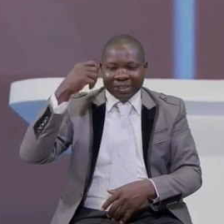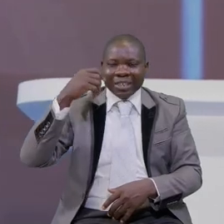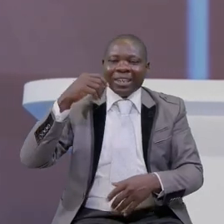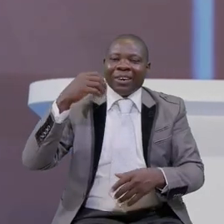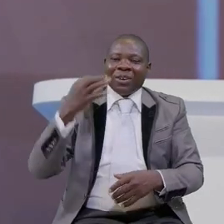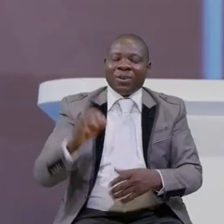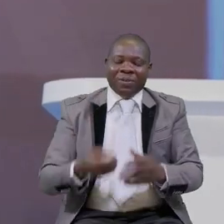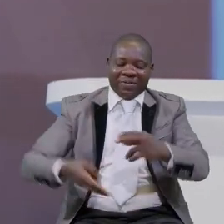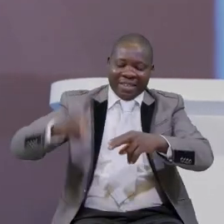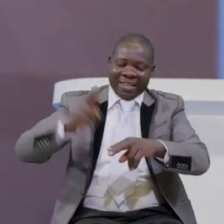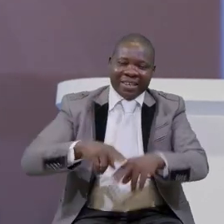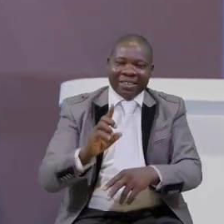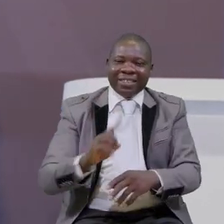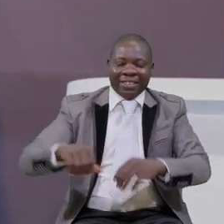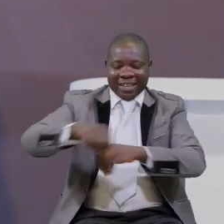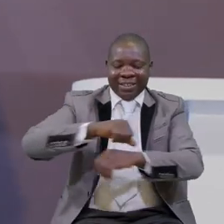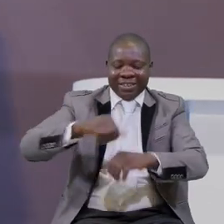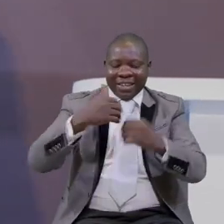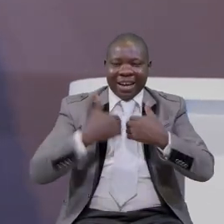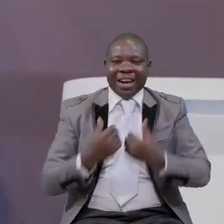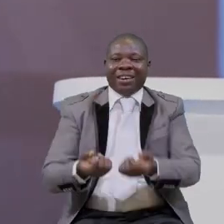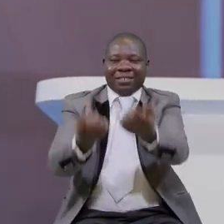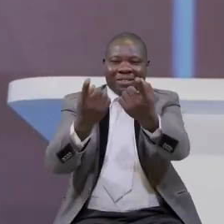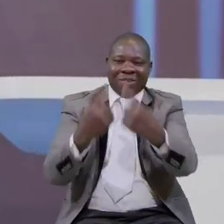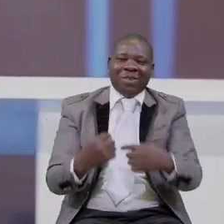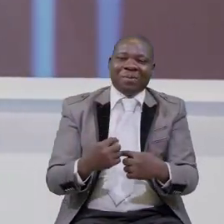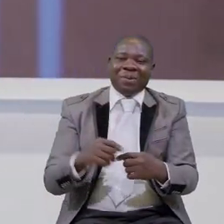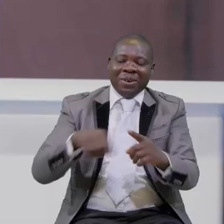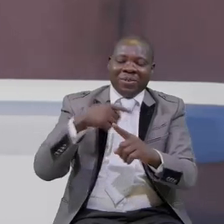parce qu'à cause de l'onction accrue qui est venue.